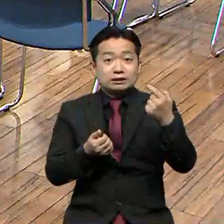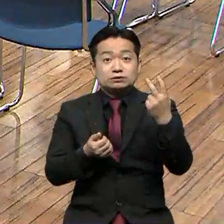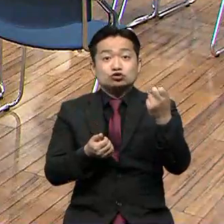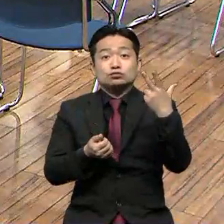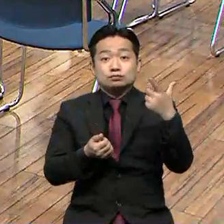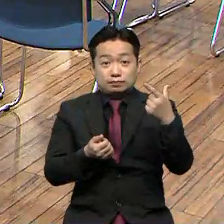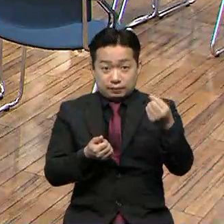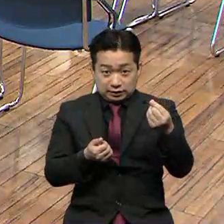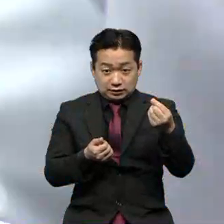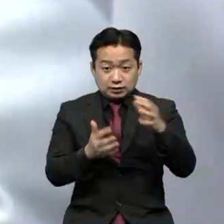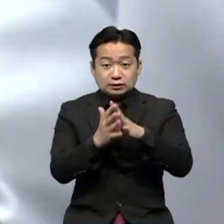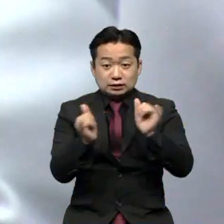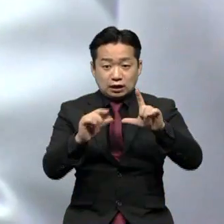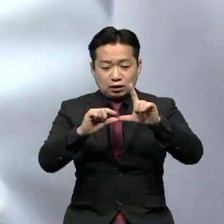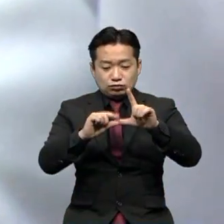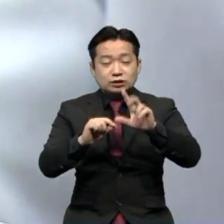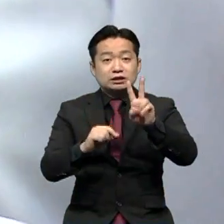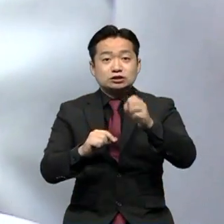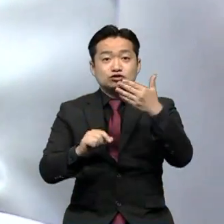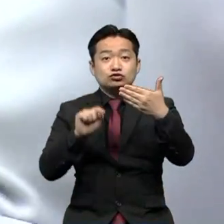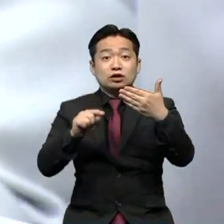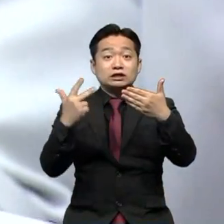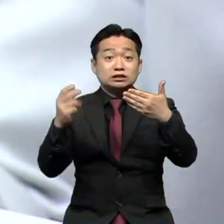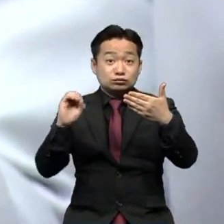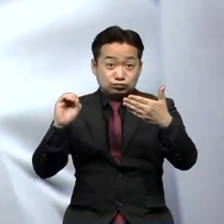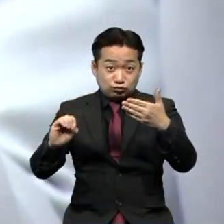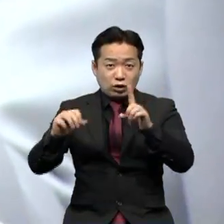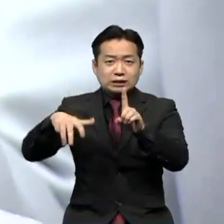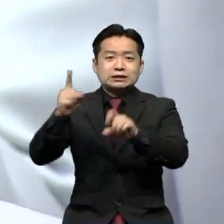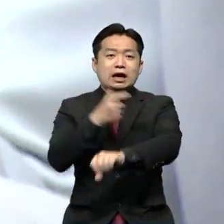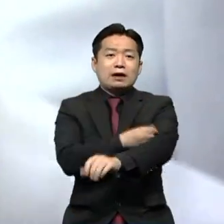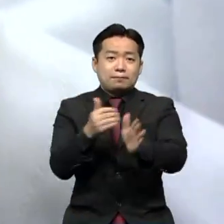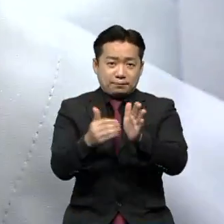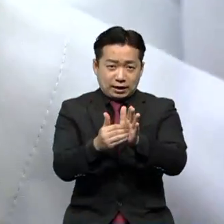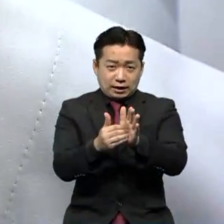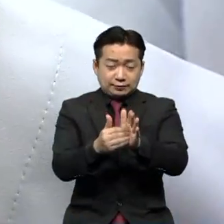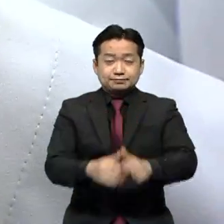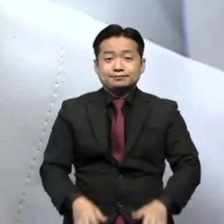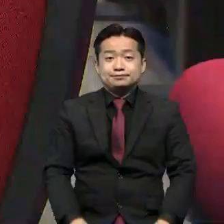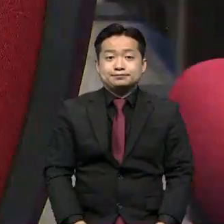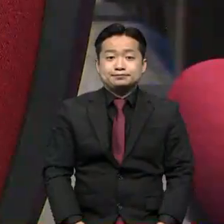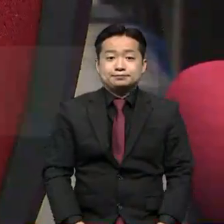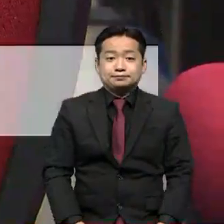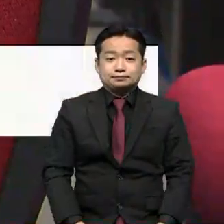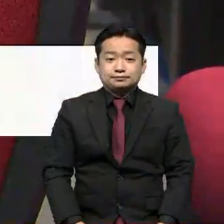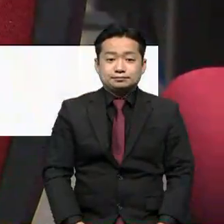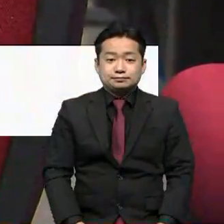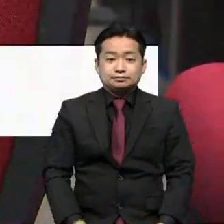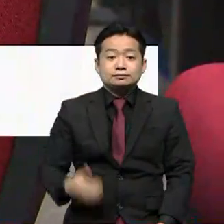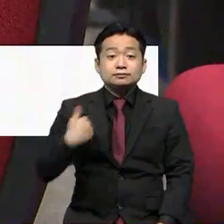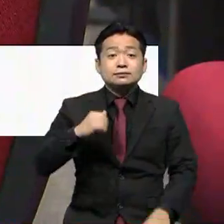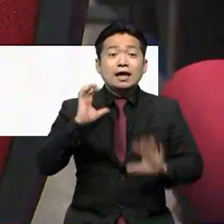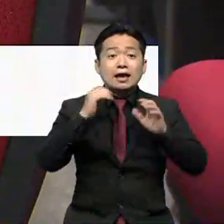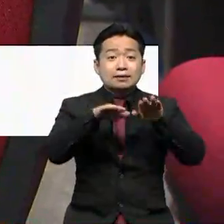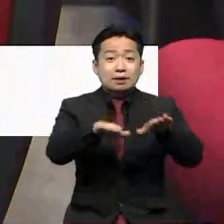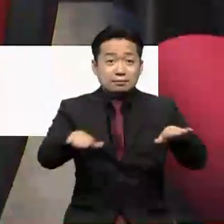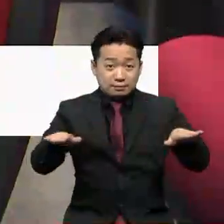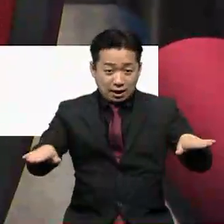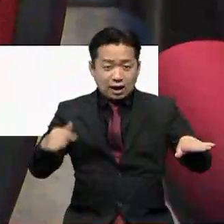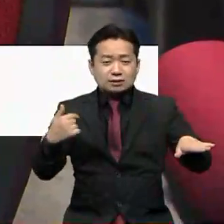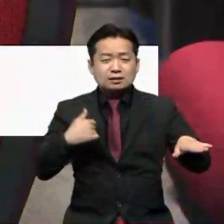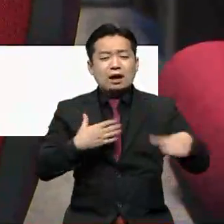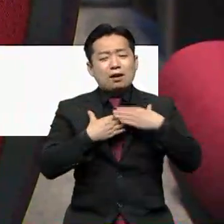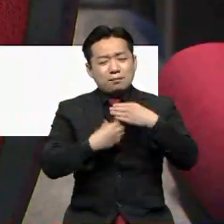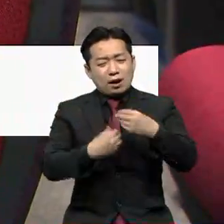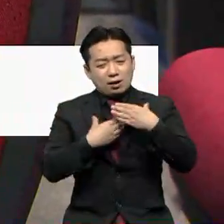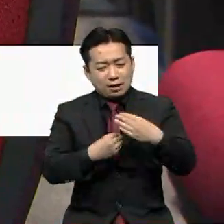명, 29.7%가 1차 접종을 완료하며 거의 마무리됐습니다. 아이들에게 제가 안전하게,